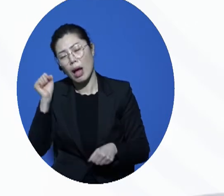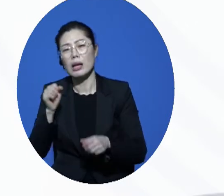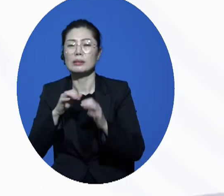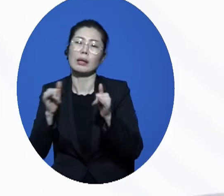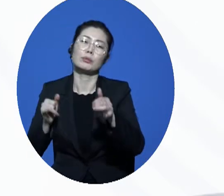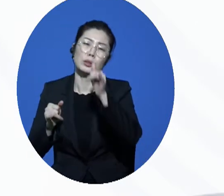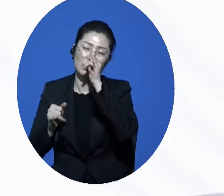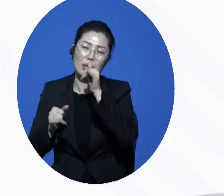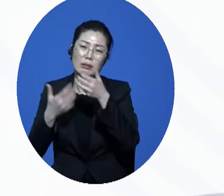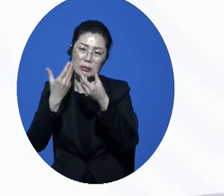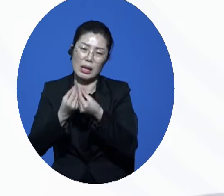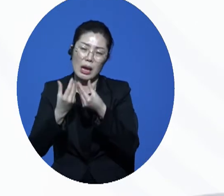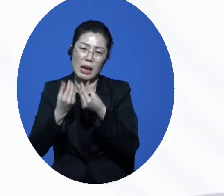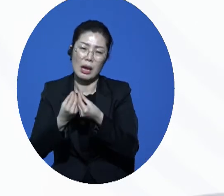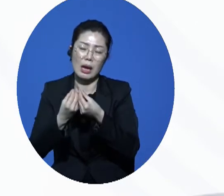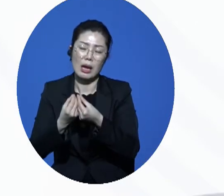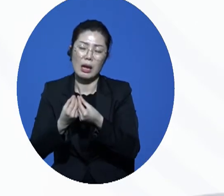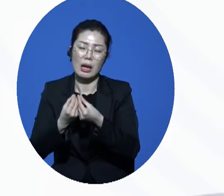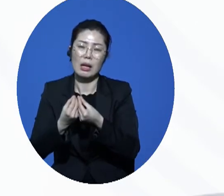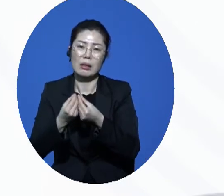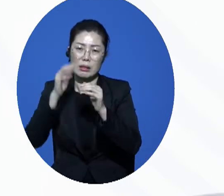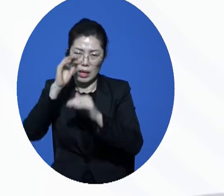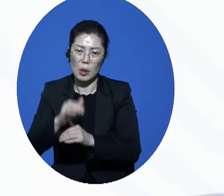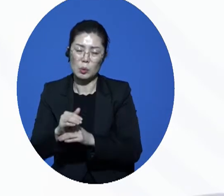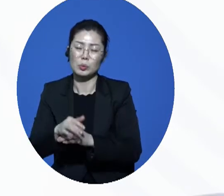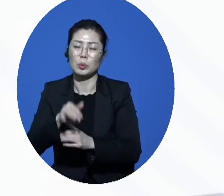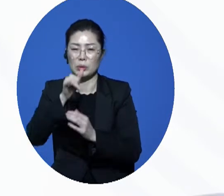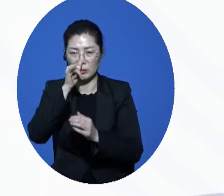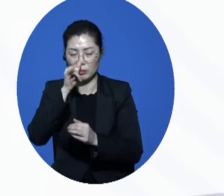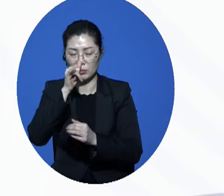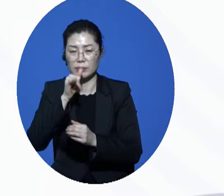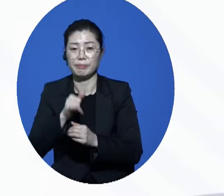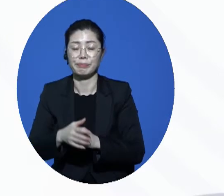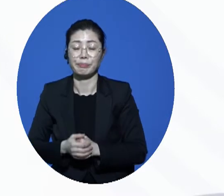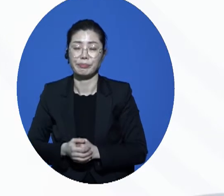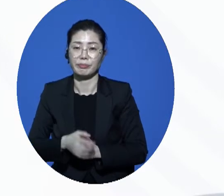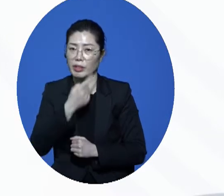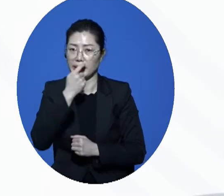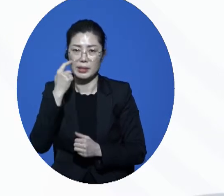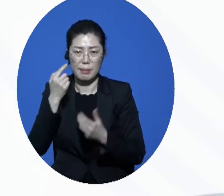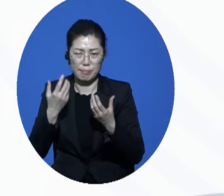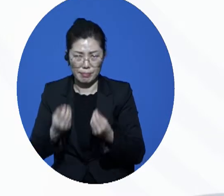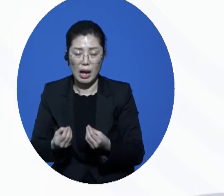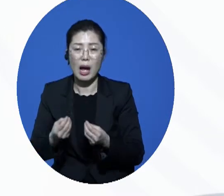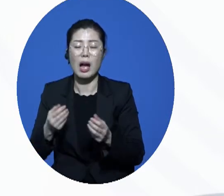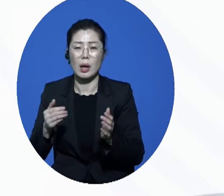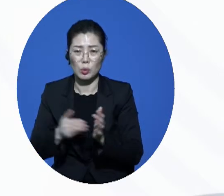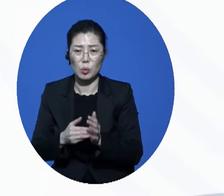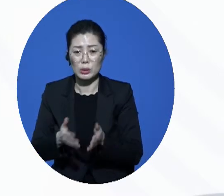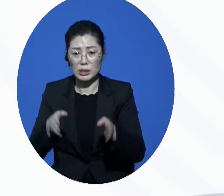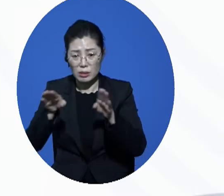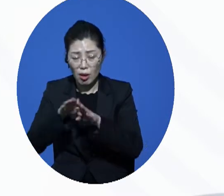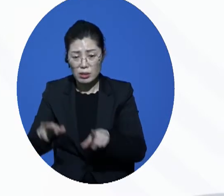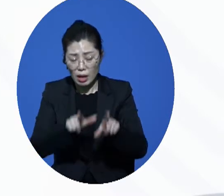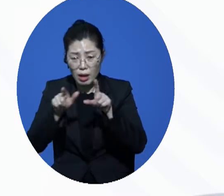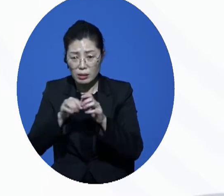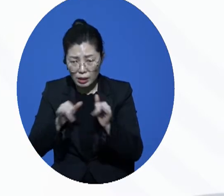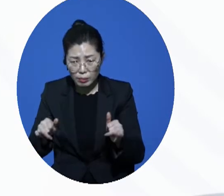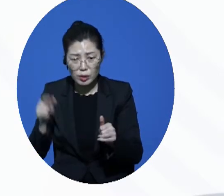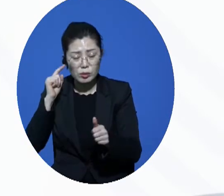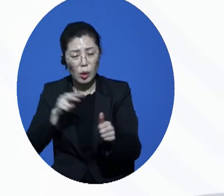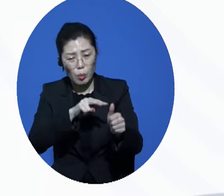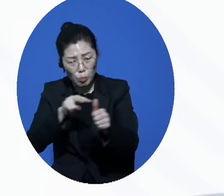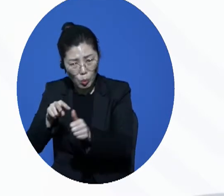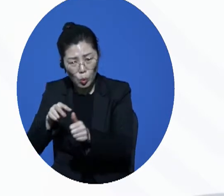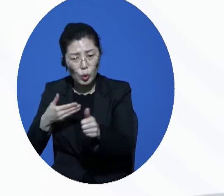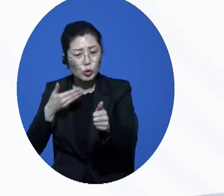그런 사례들도 저희가 확인을 하였습니다. 바로 퀘벡의 사례였습니다. 그리고 더불어서 시설 안에 있는 사람들 같은 경우는 정보도